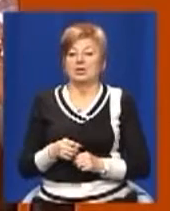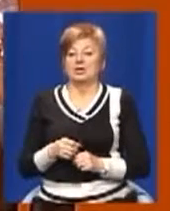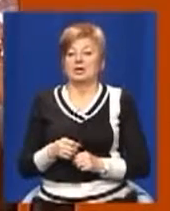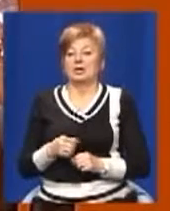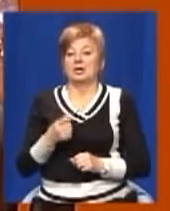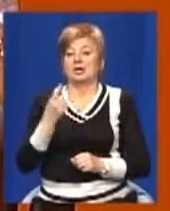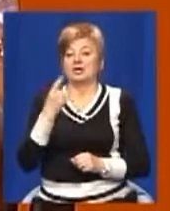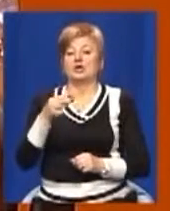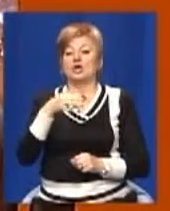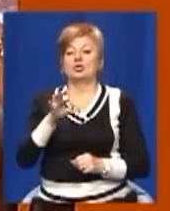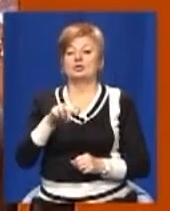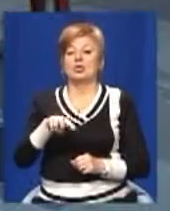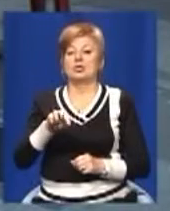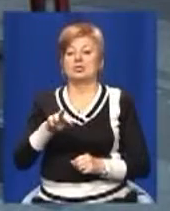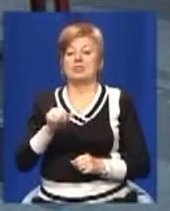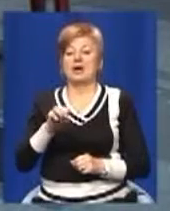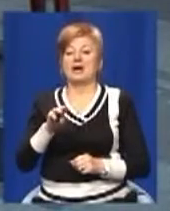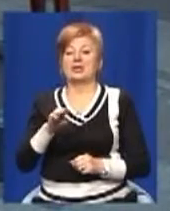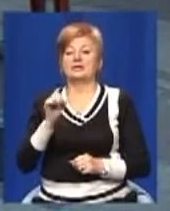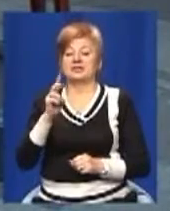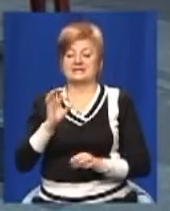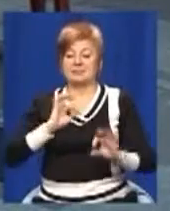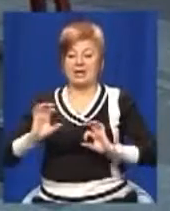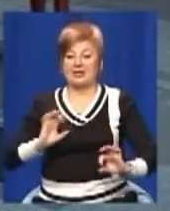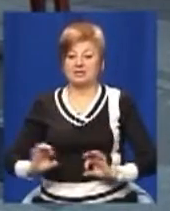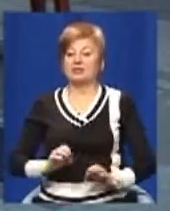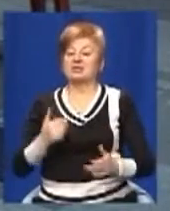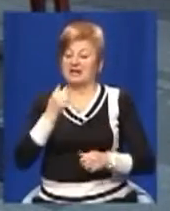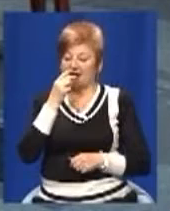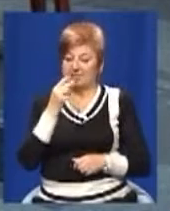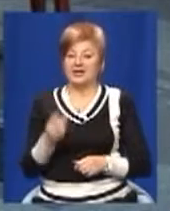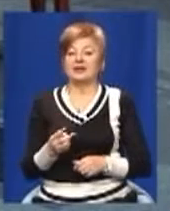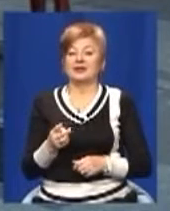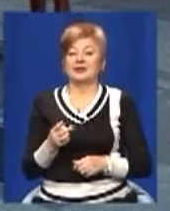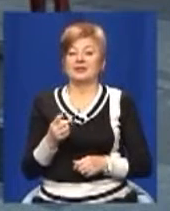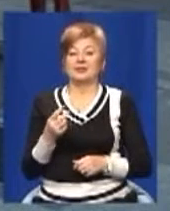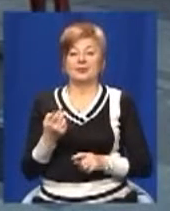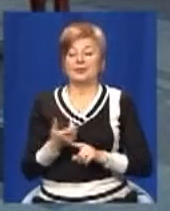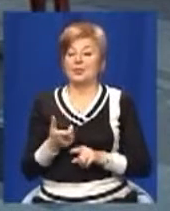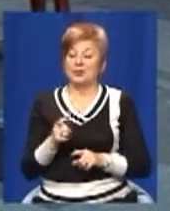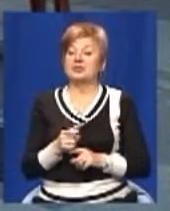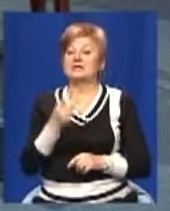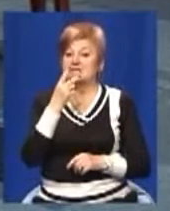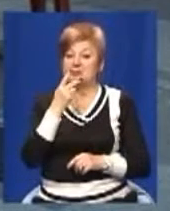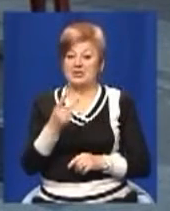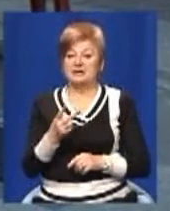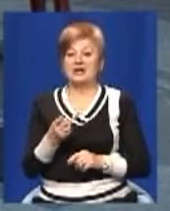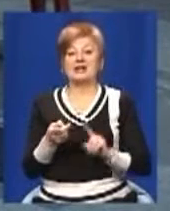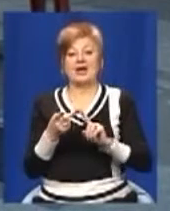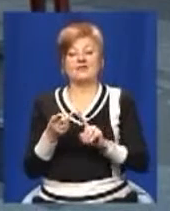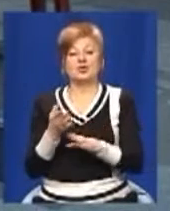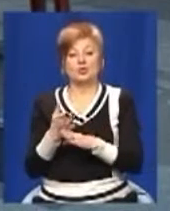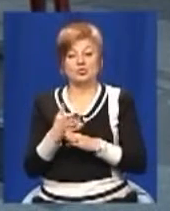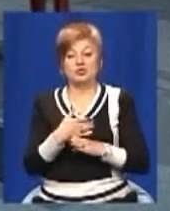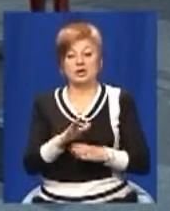101 далматинець. Дивилася цей мультфільм? Так, дивилася. Першу частину ми дивилися, а другу